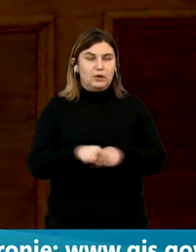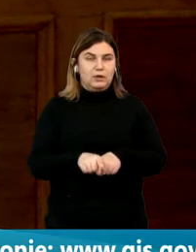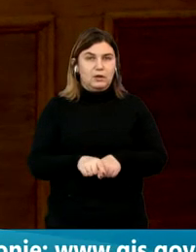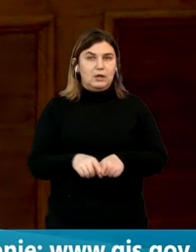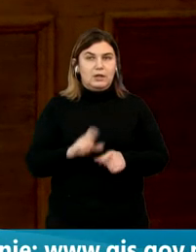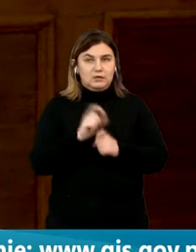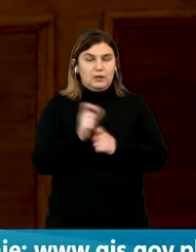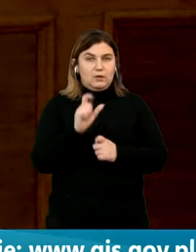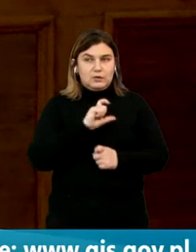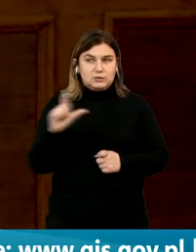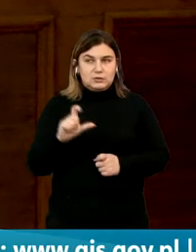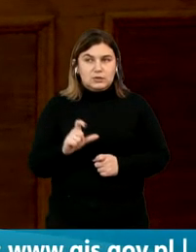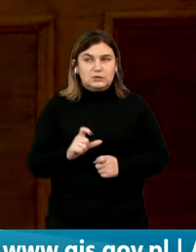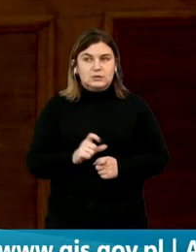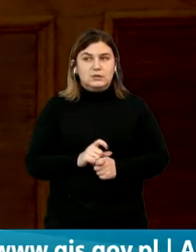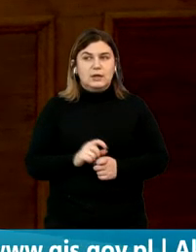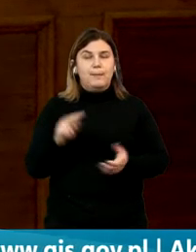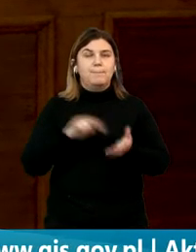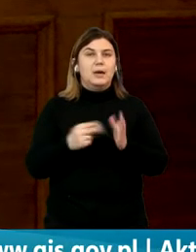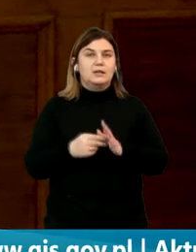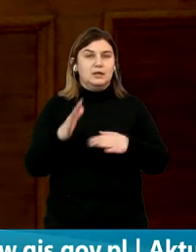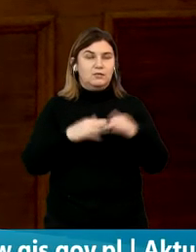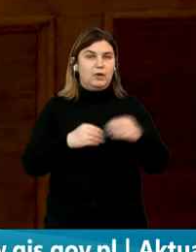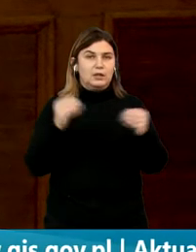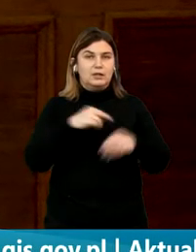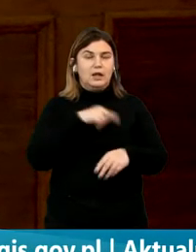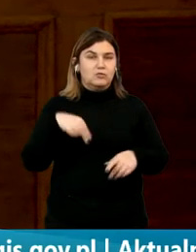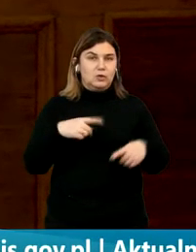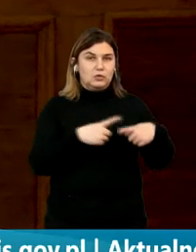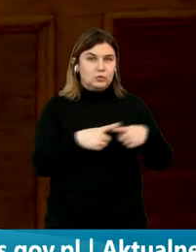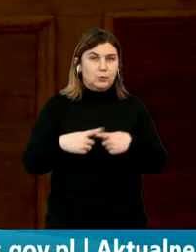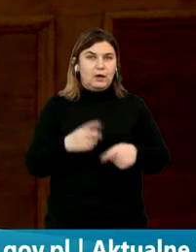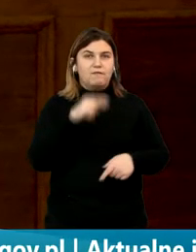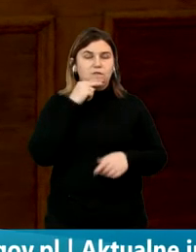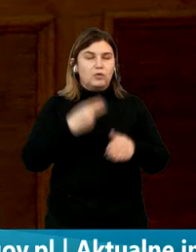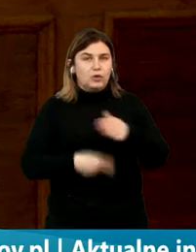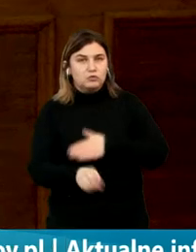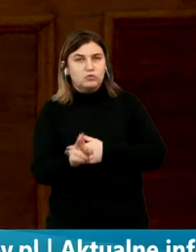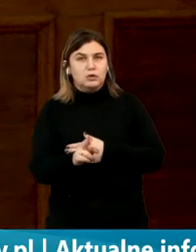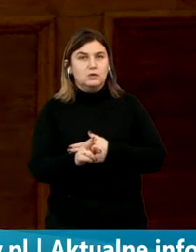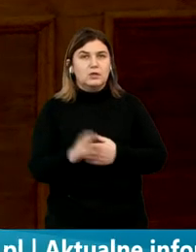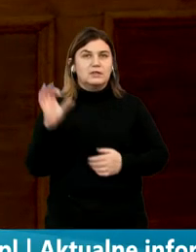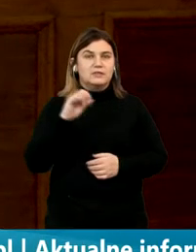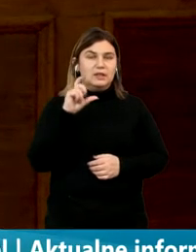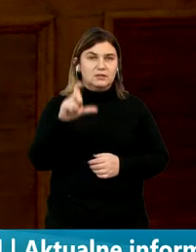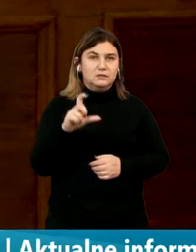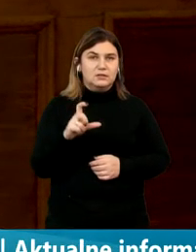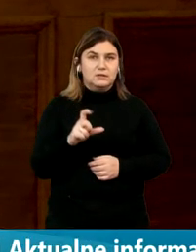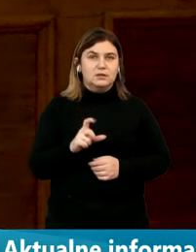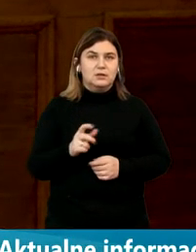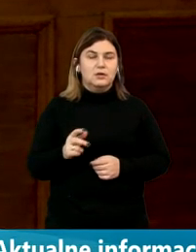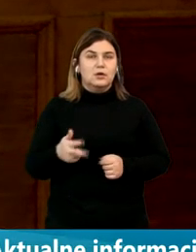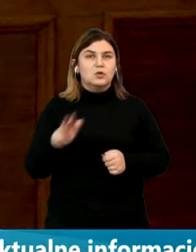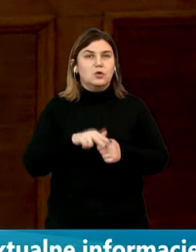na bieżąco, więc plany inwestycyjne naszych spółek, przynajmniej mówię tutaj o wodociągach czy SEC-u, który jest